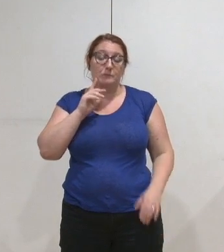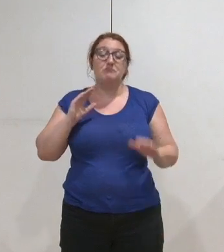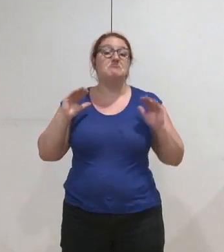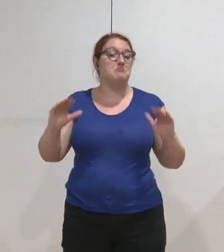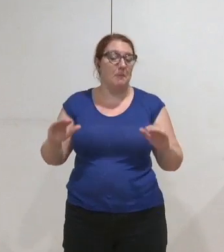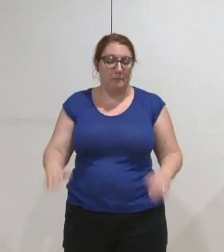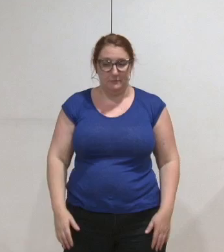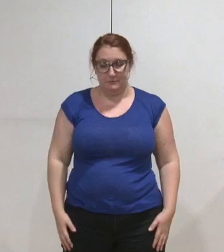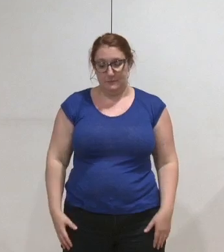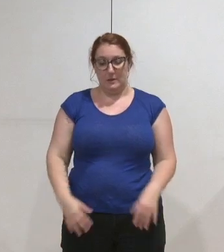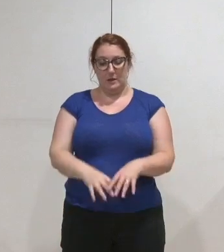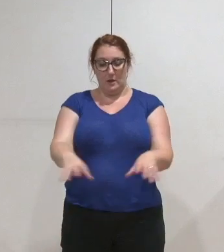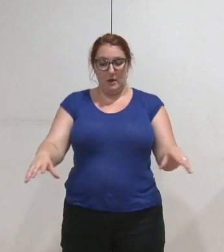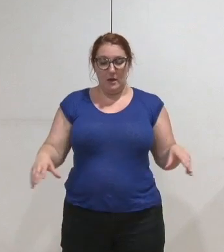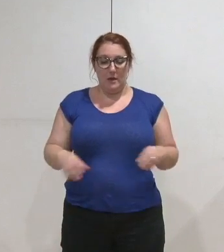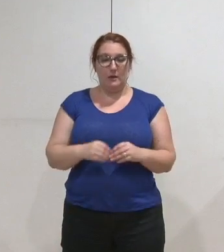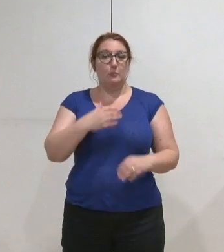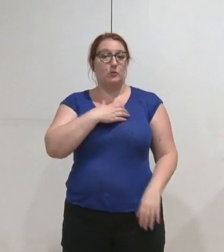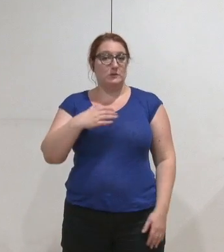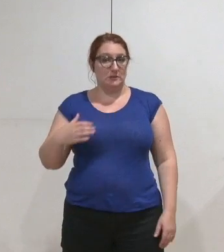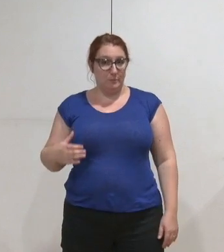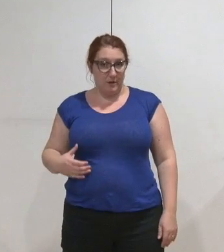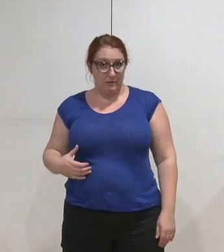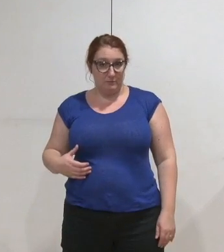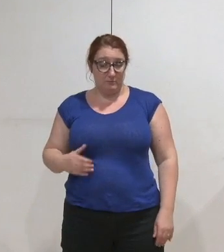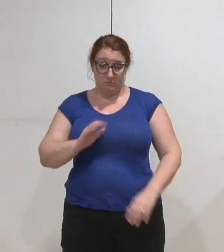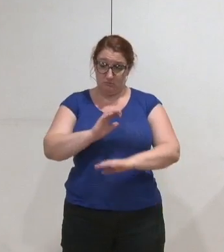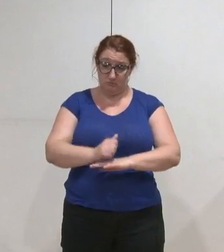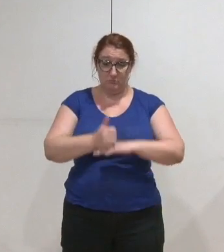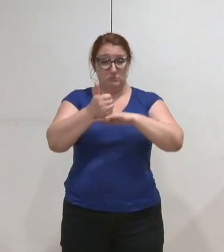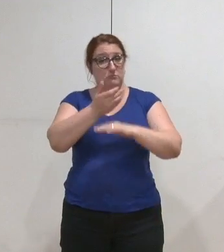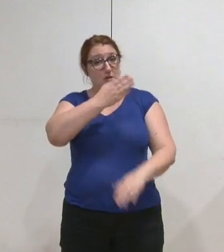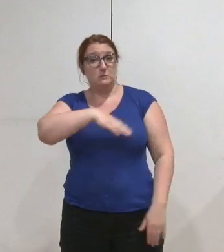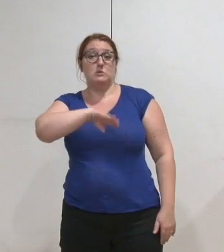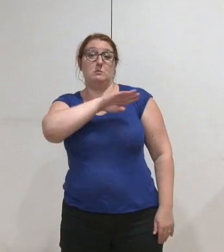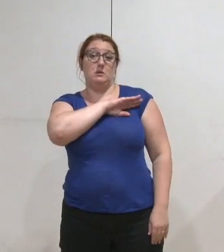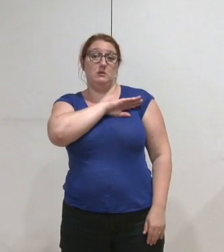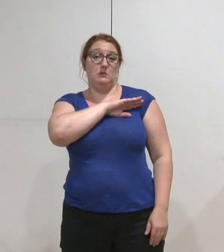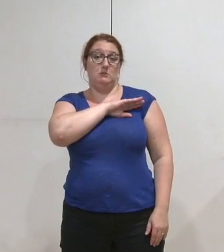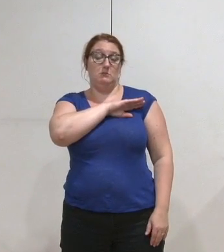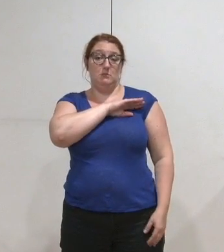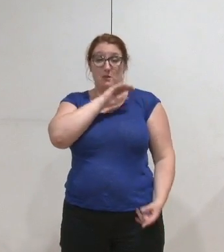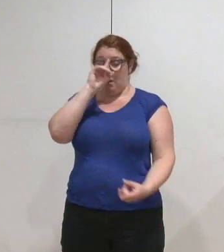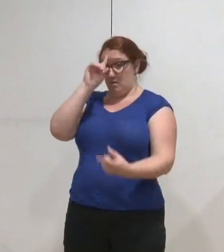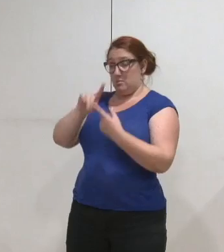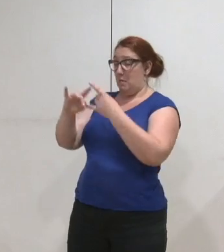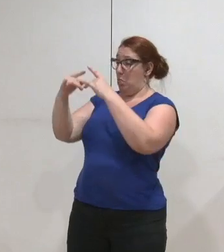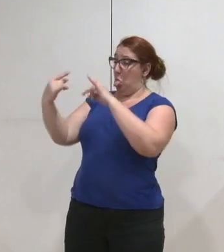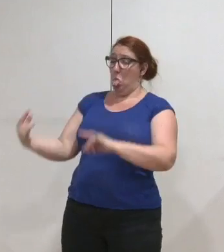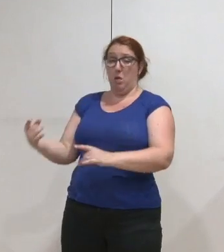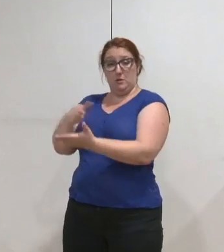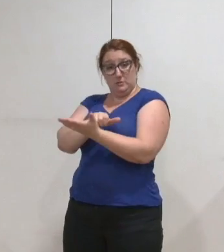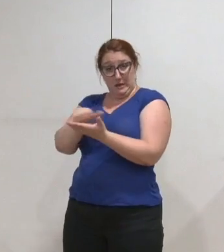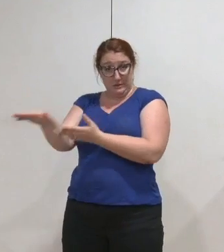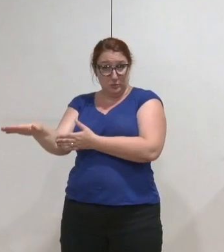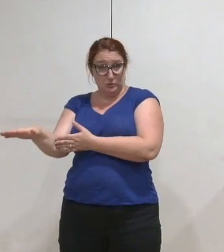en responsabilité sur cette question là alors qu'elle a des compétences qui